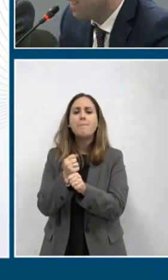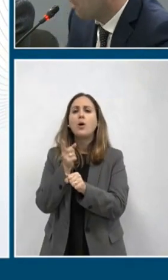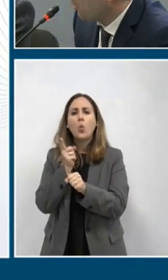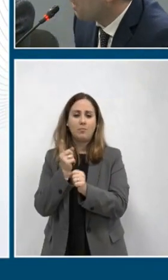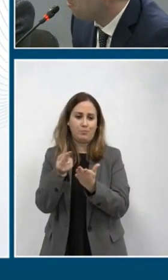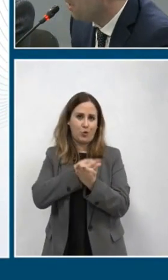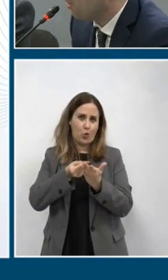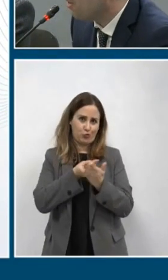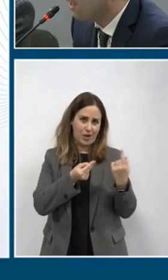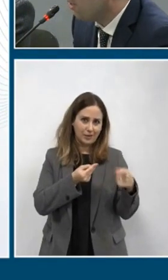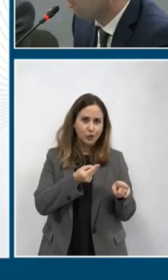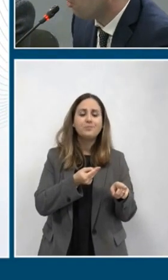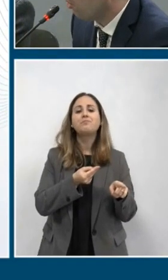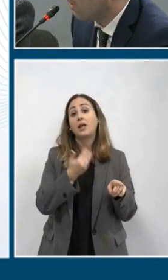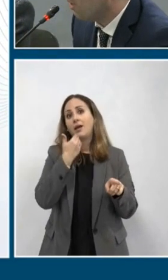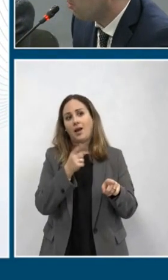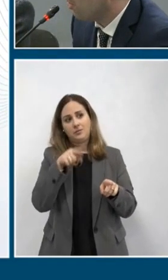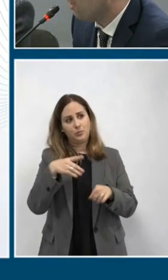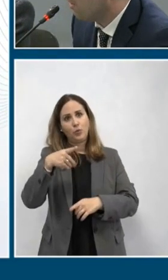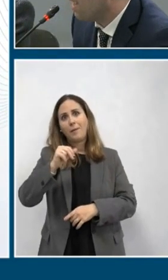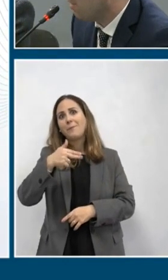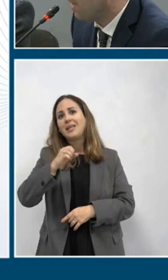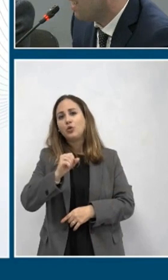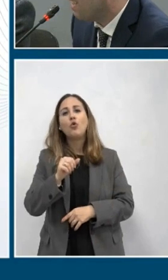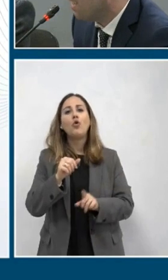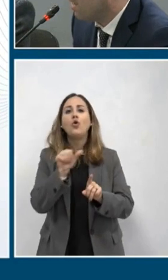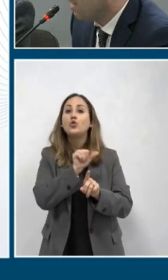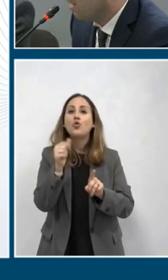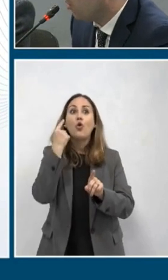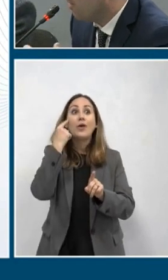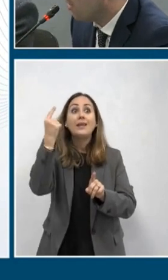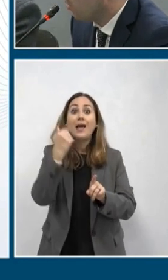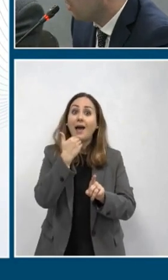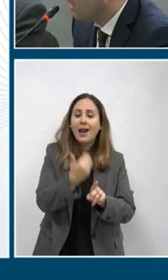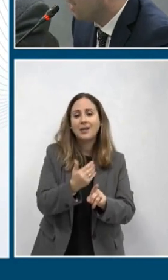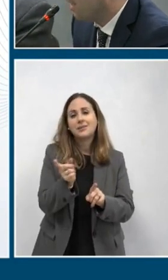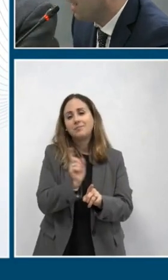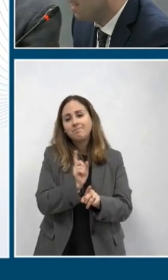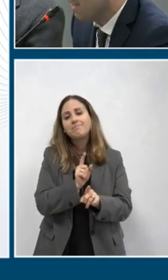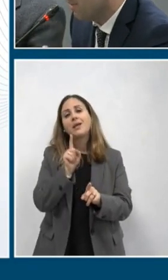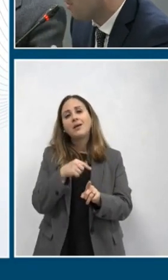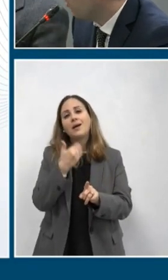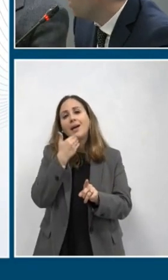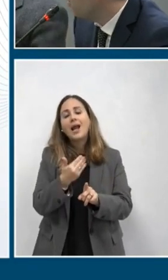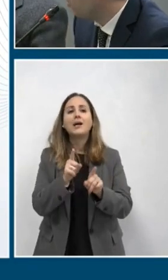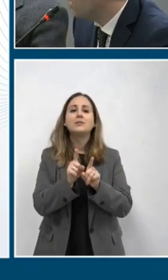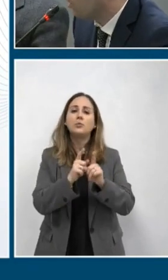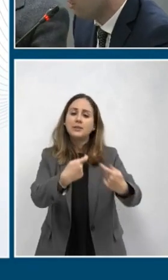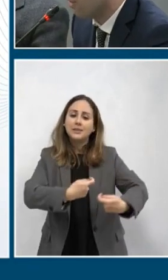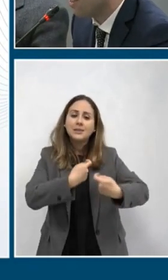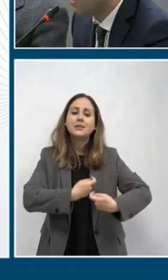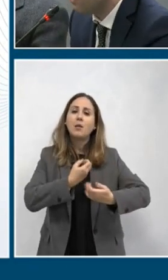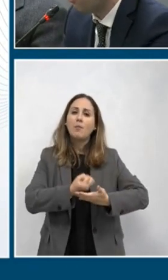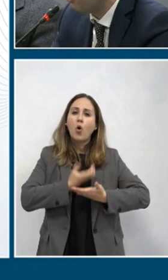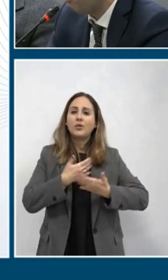ovviamente ringrazio anche Pino non solo per l'intuizione ma anche per la motivazione e l'animazione che